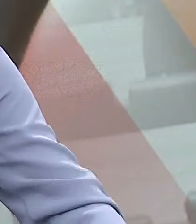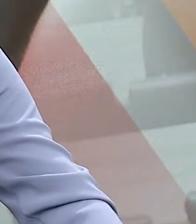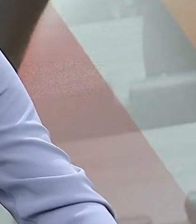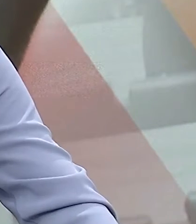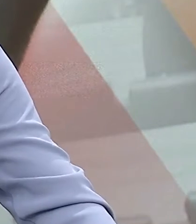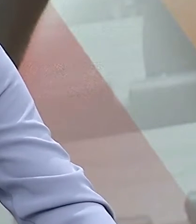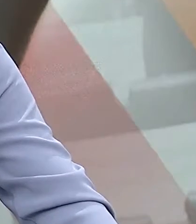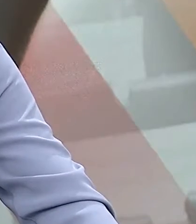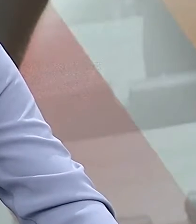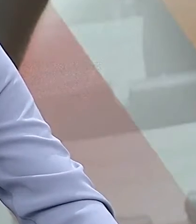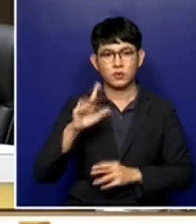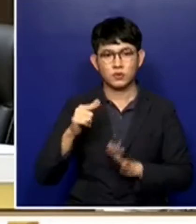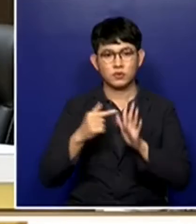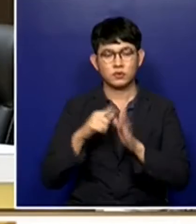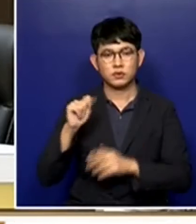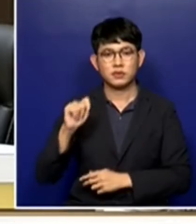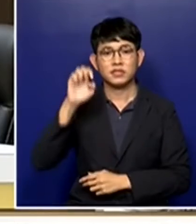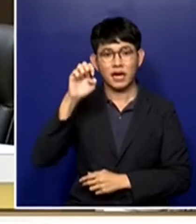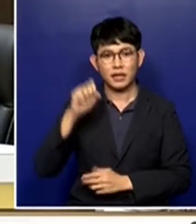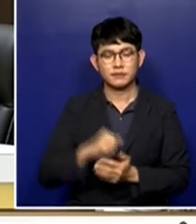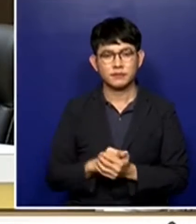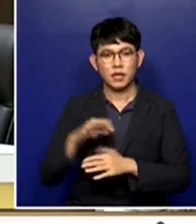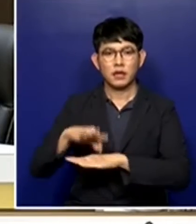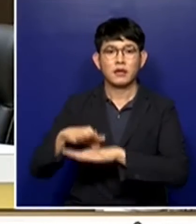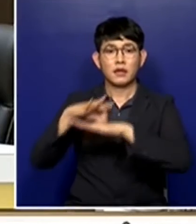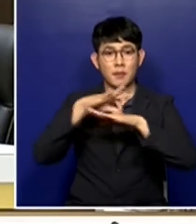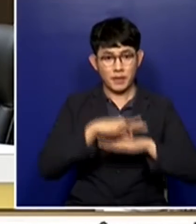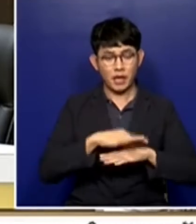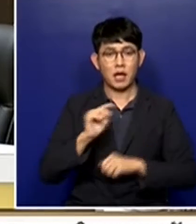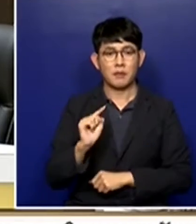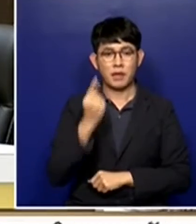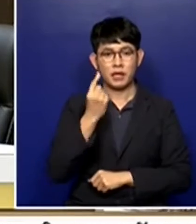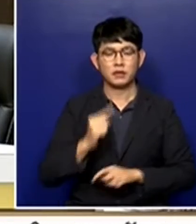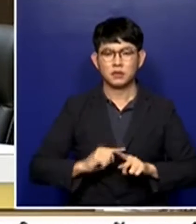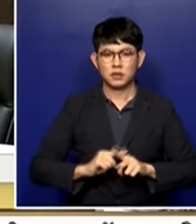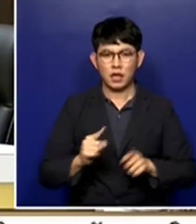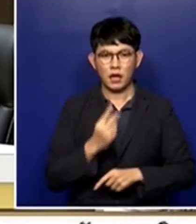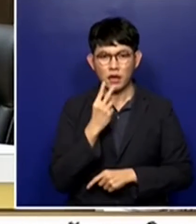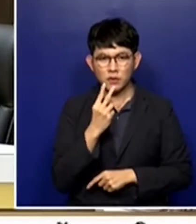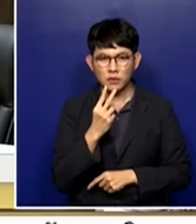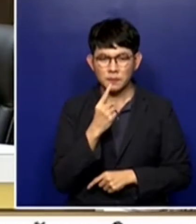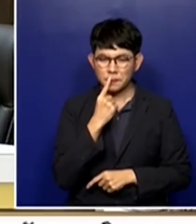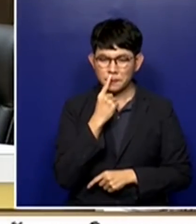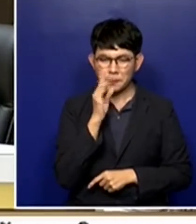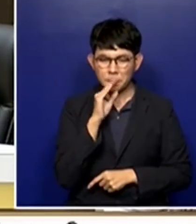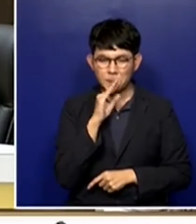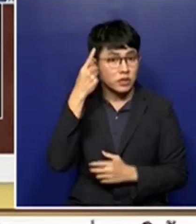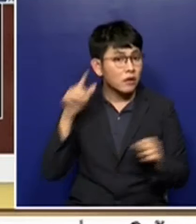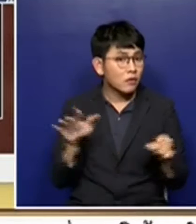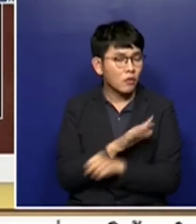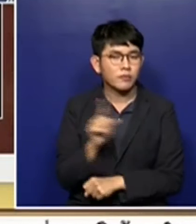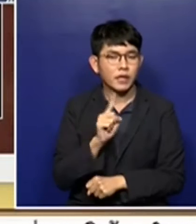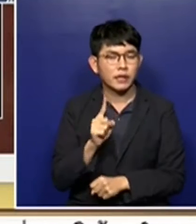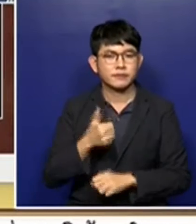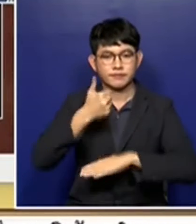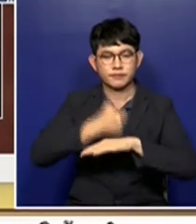เพื่อดูแลแงงานด้วยค่ะถึแม้ท่านจะเพงรับตำแหนงมาได้แ่นานนางสาวัวพาไมสนสอสอภาคค inevitก็คือ